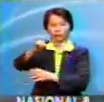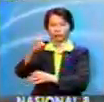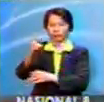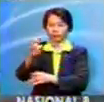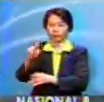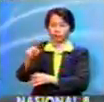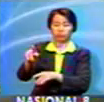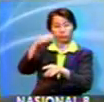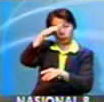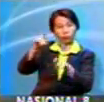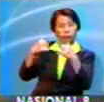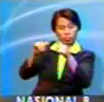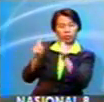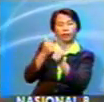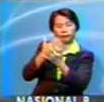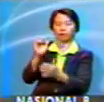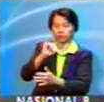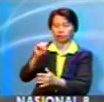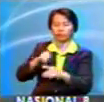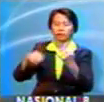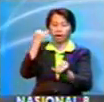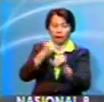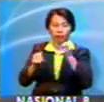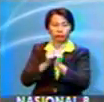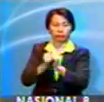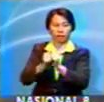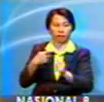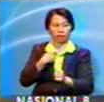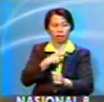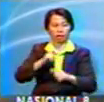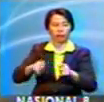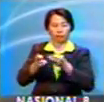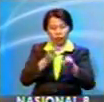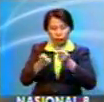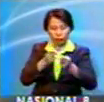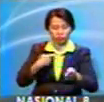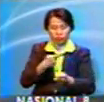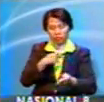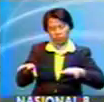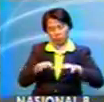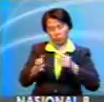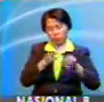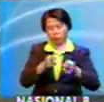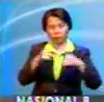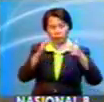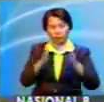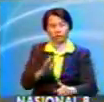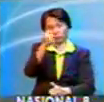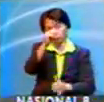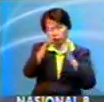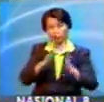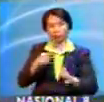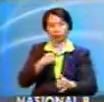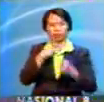baik. Cuma mungkin luck bersama kami, tapi hasil usaha kami, walaupun bermain 10 orang, kami